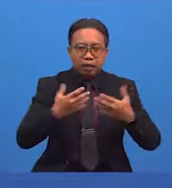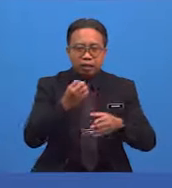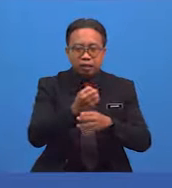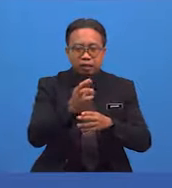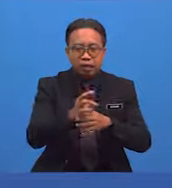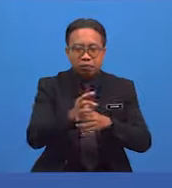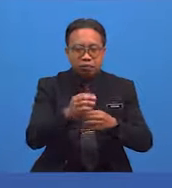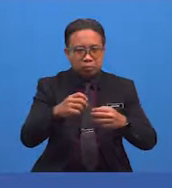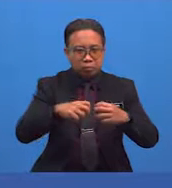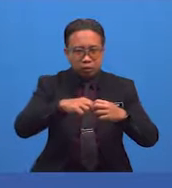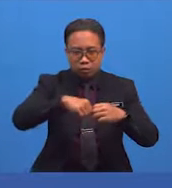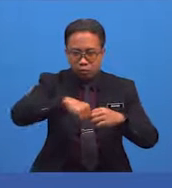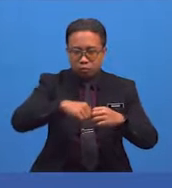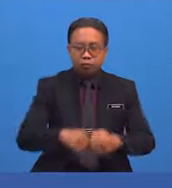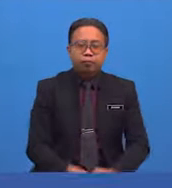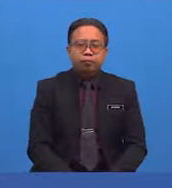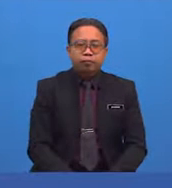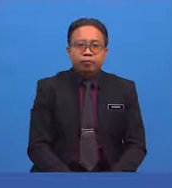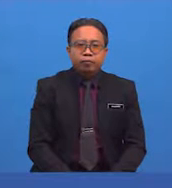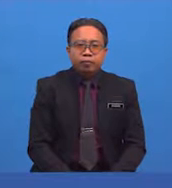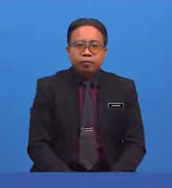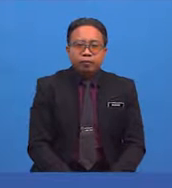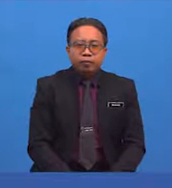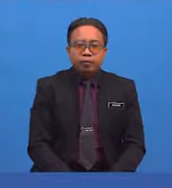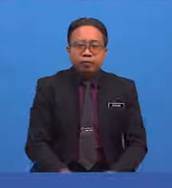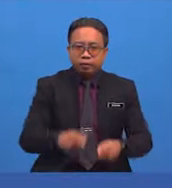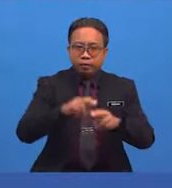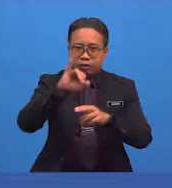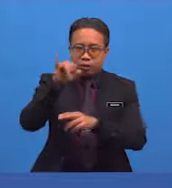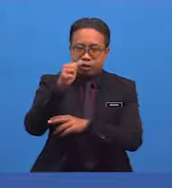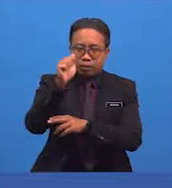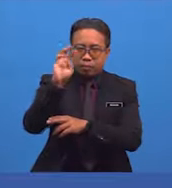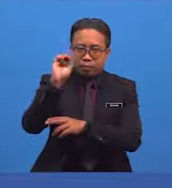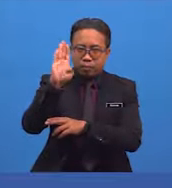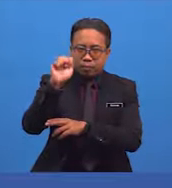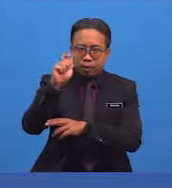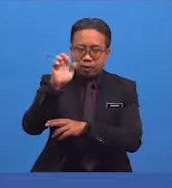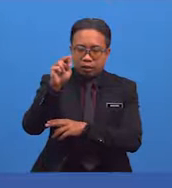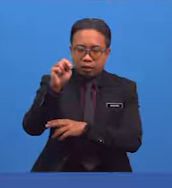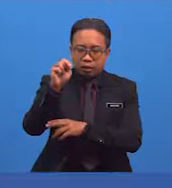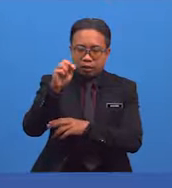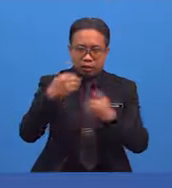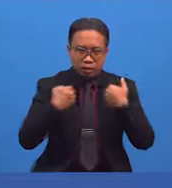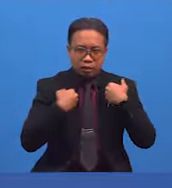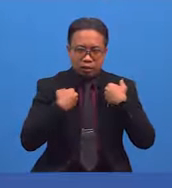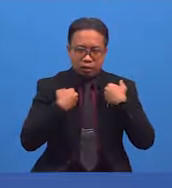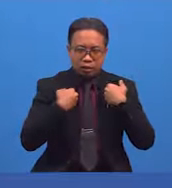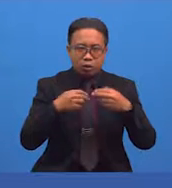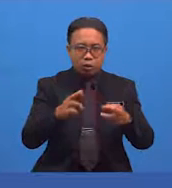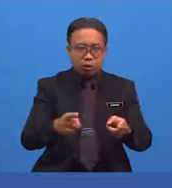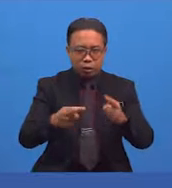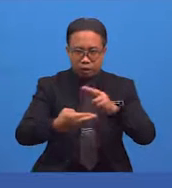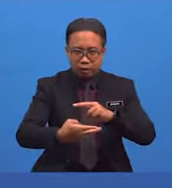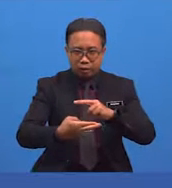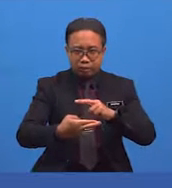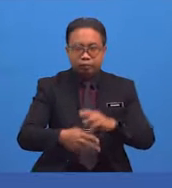bertindih. Jambatan keluli juga mempunyai ruang untuk pengembangan. Terdapat penggolek